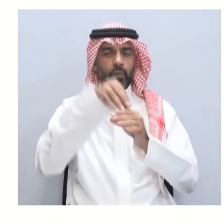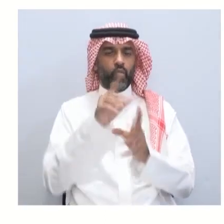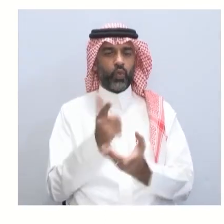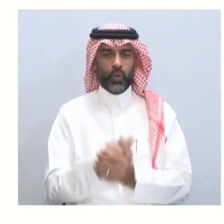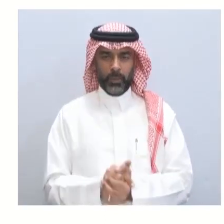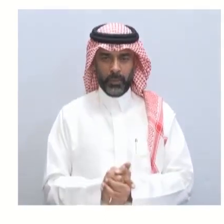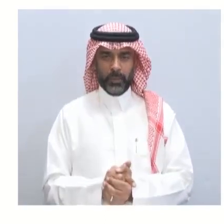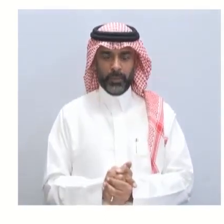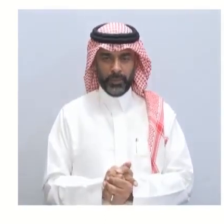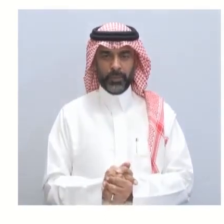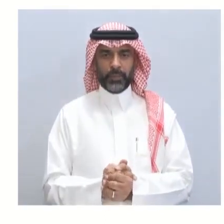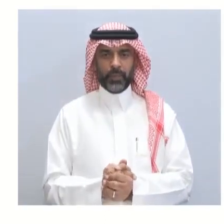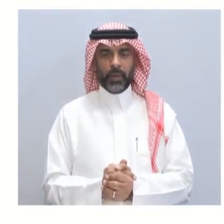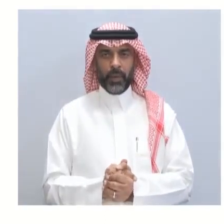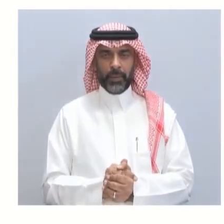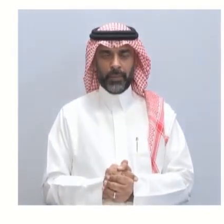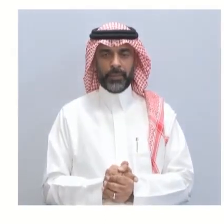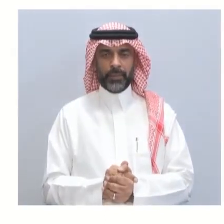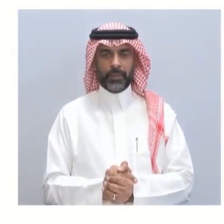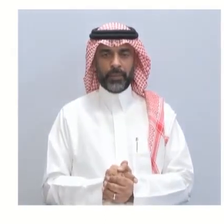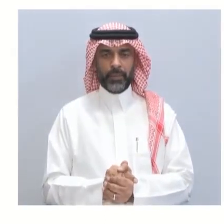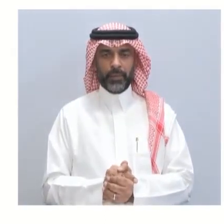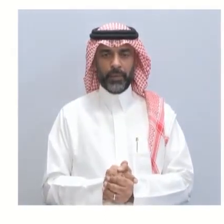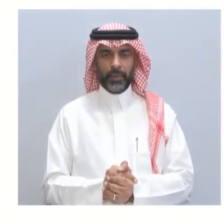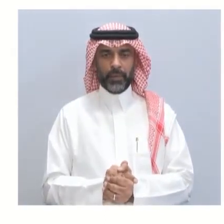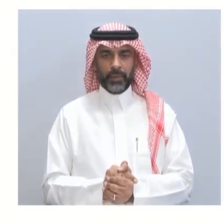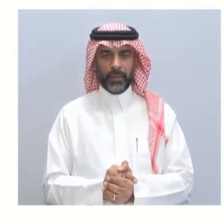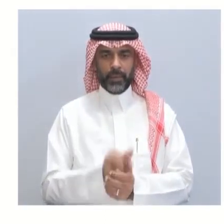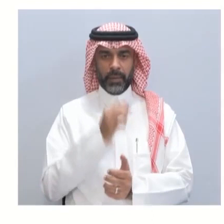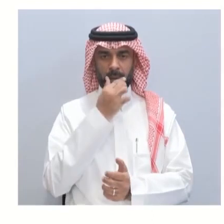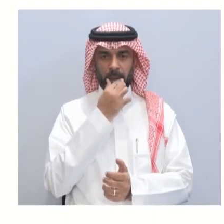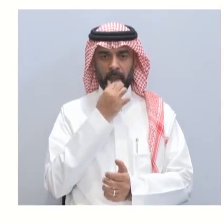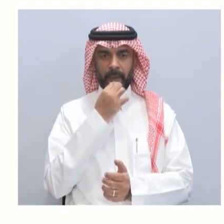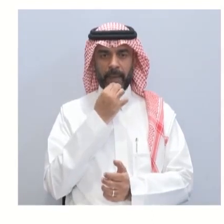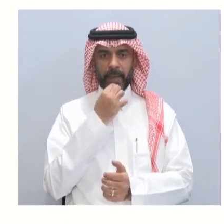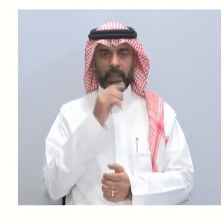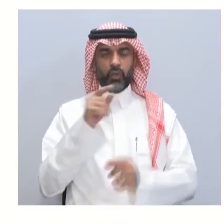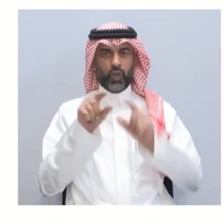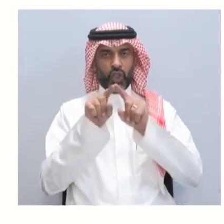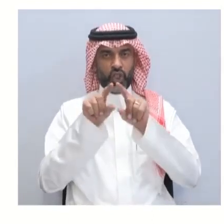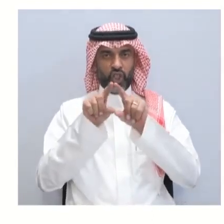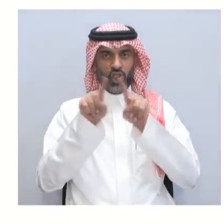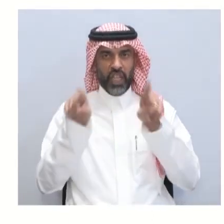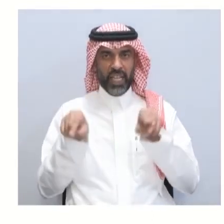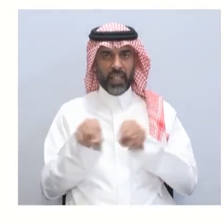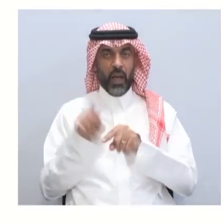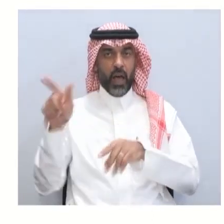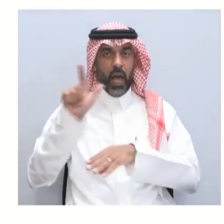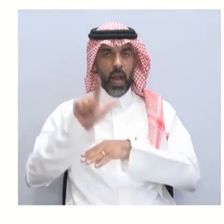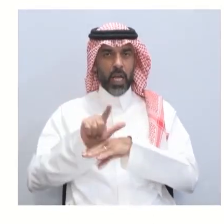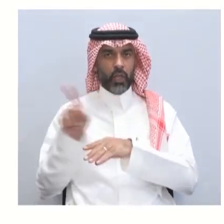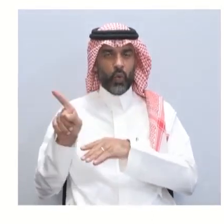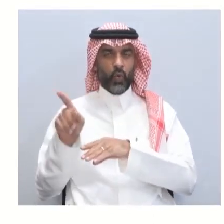اذا لدينا كما اتفقنا في التخطيط لهذا التطبيق ان لدينا الشاشه الرئيسه ستنقل